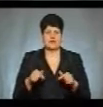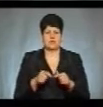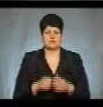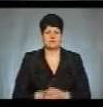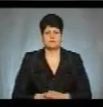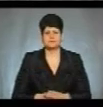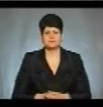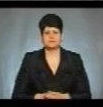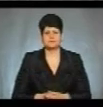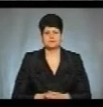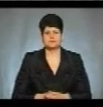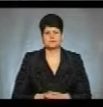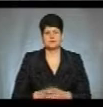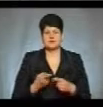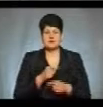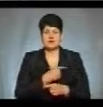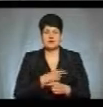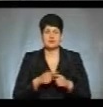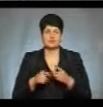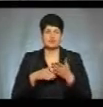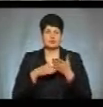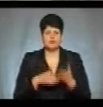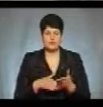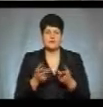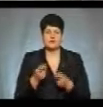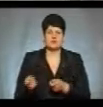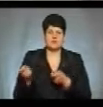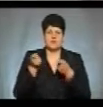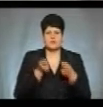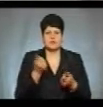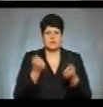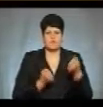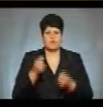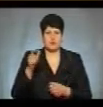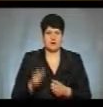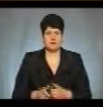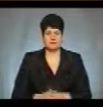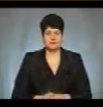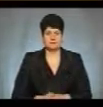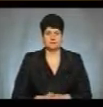сюжеті. Це лікарня швидкої допомоги, у яку доставили водія.